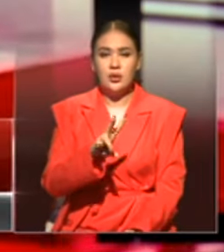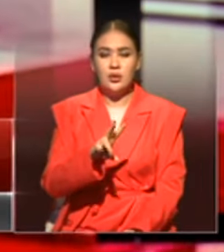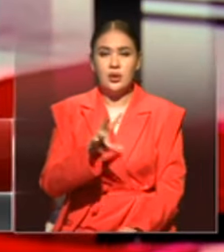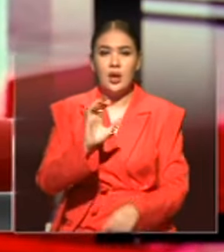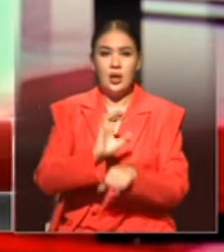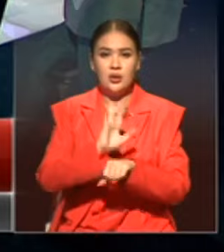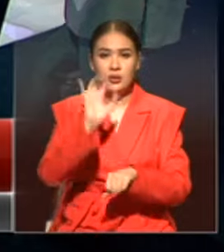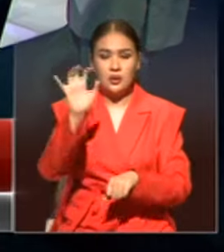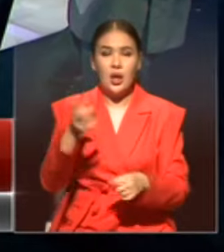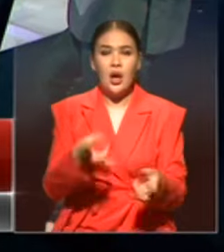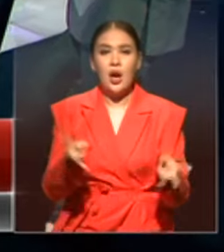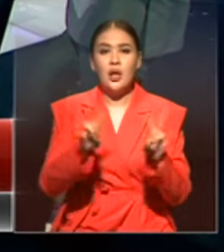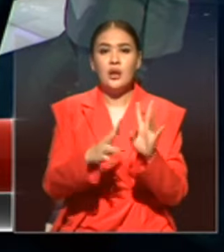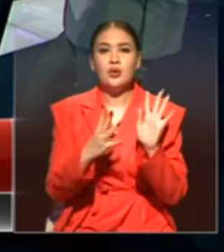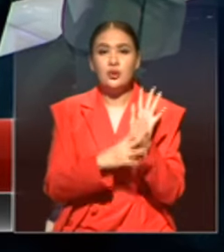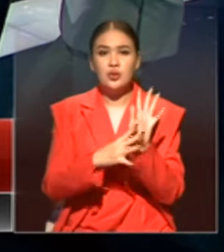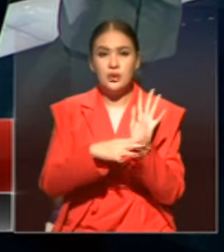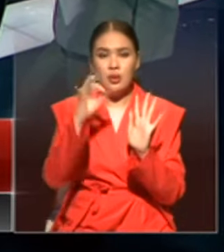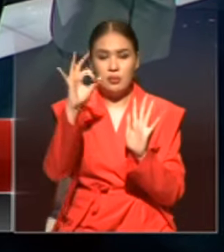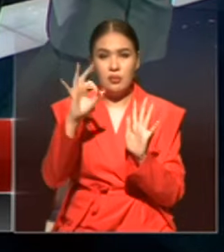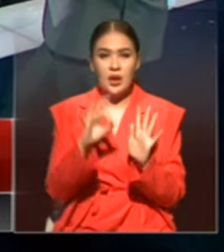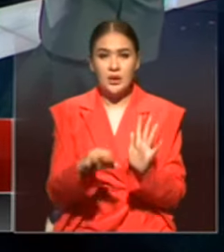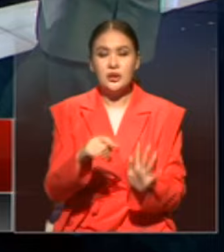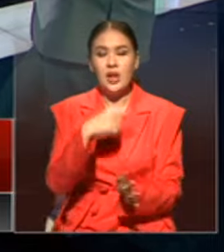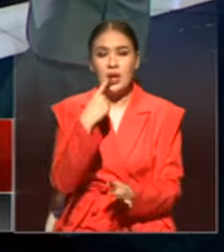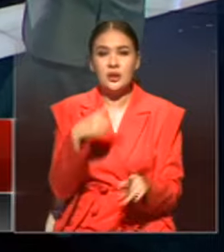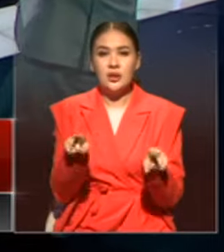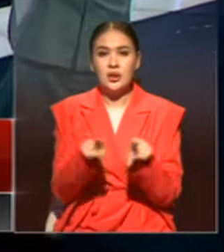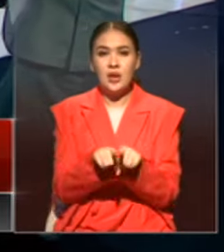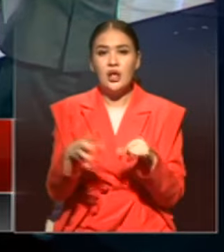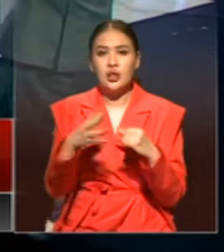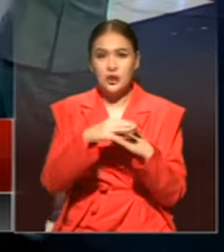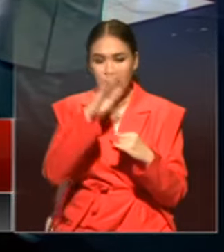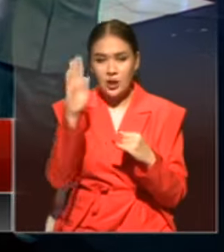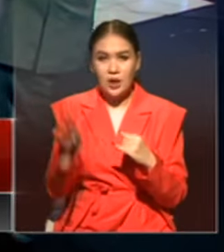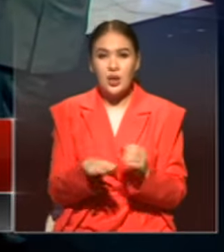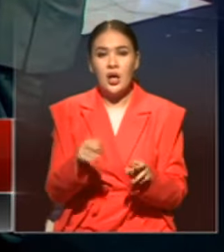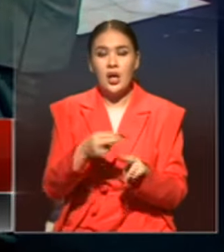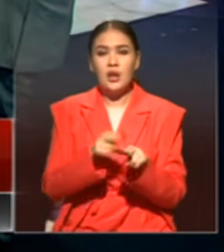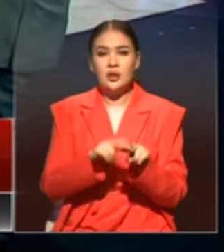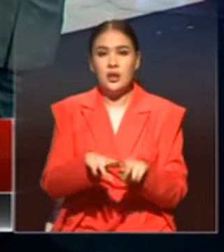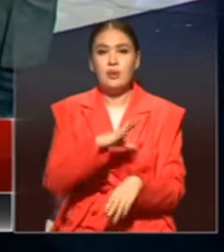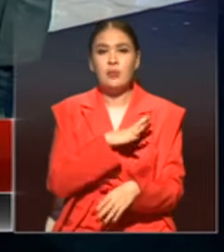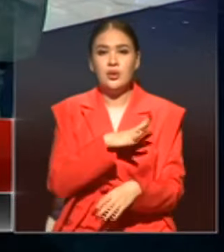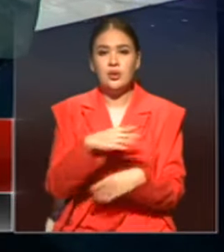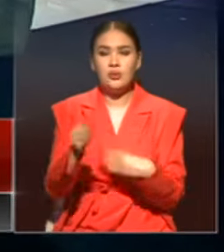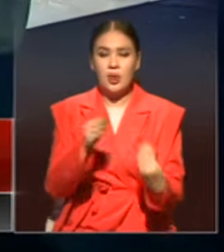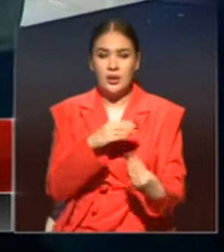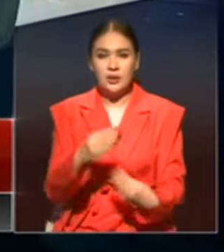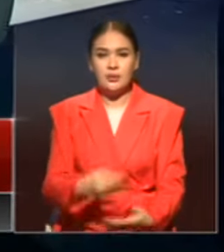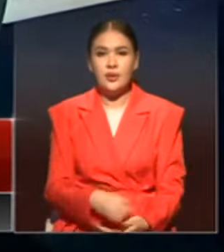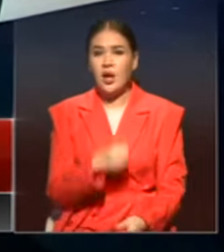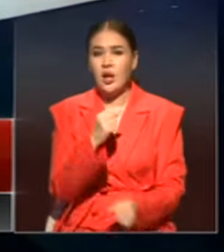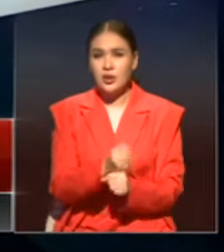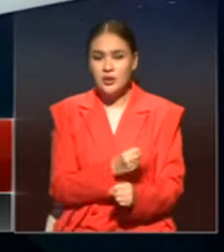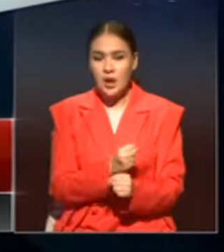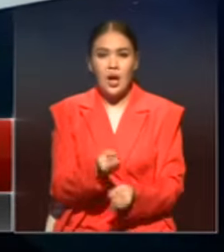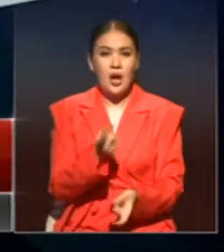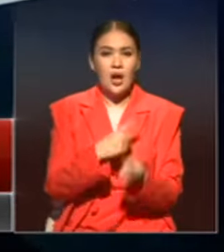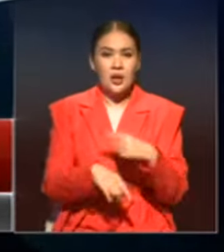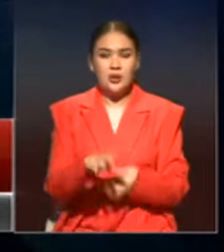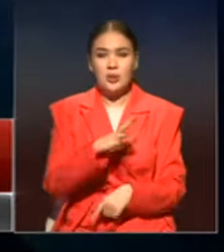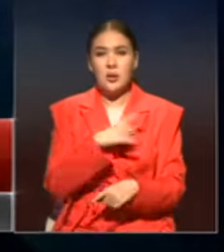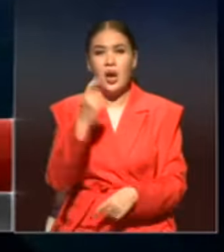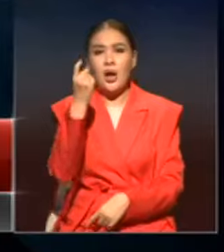жіберіледі. Қалған 90% жаңағы ағамыз айтып өткендей, жер астына көміліп, пластикті өңдегеннен бірақ та өндірген, қайта өндірген арзан шығады дейді.